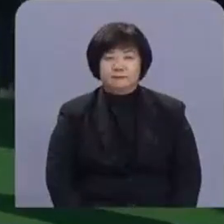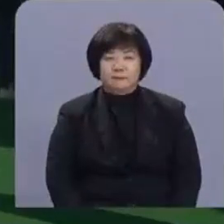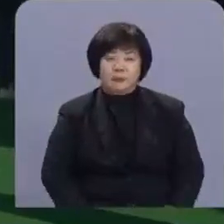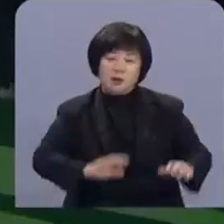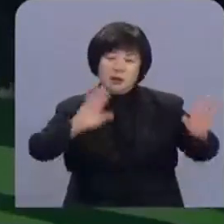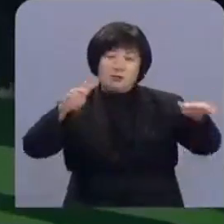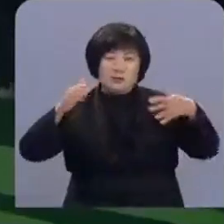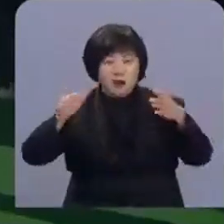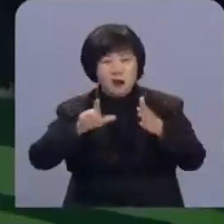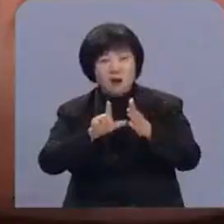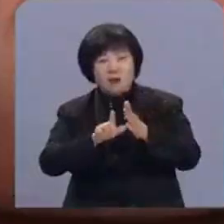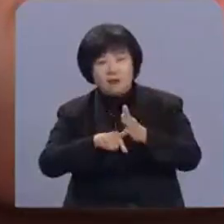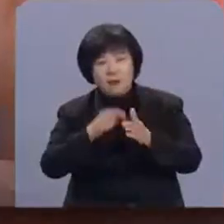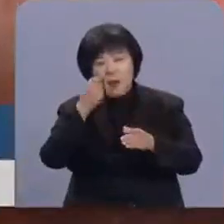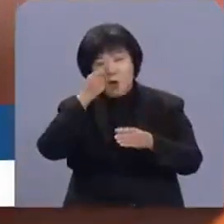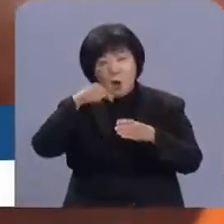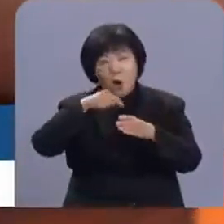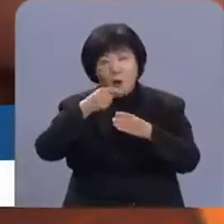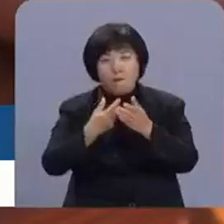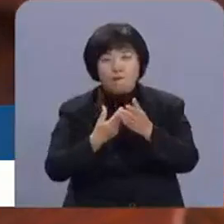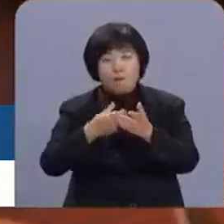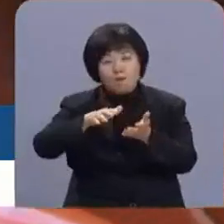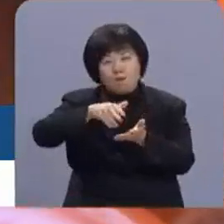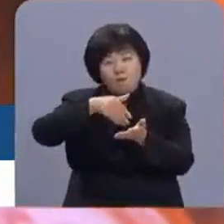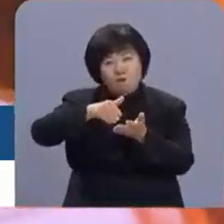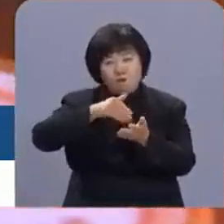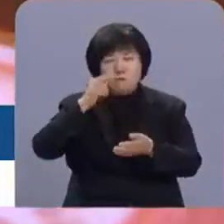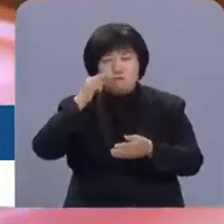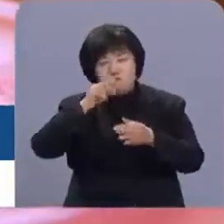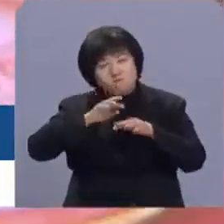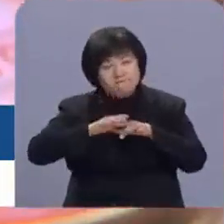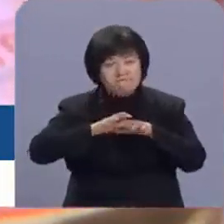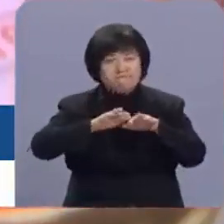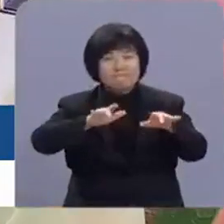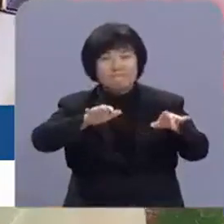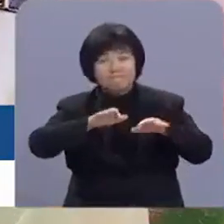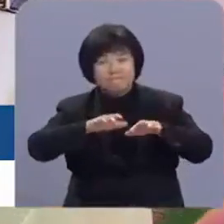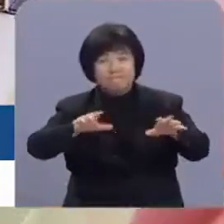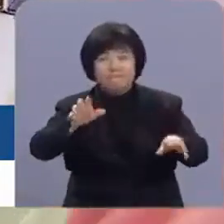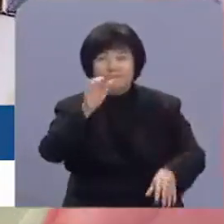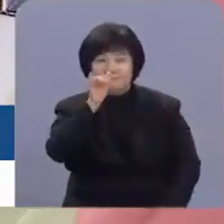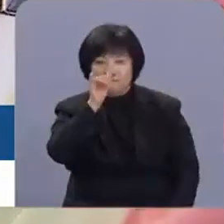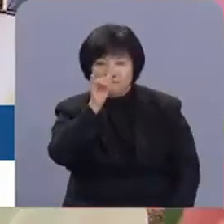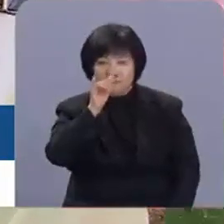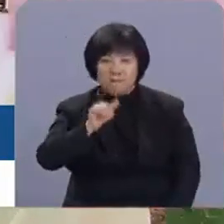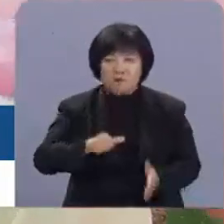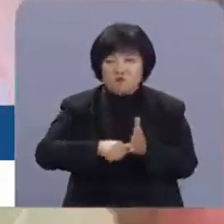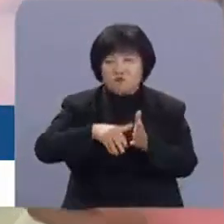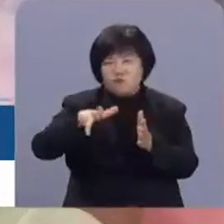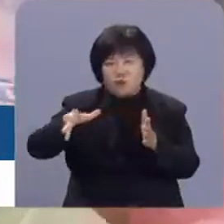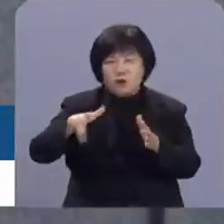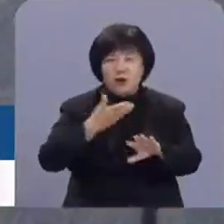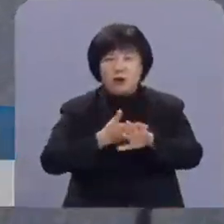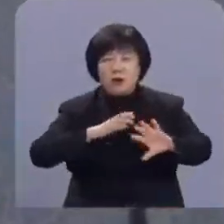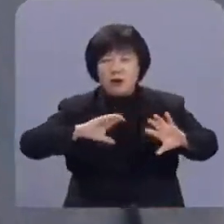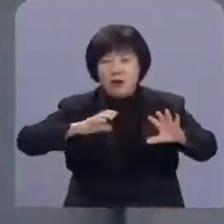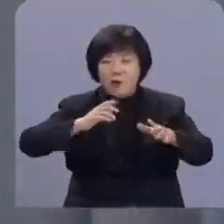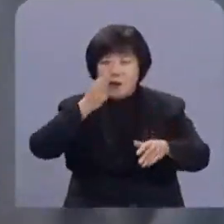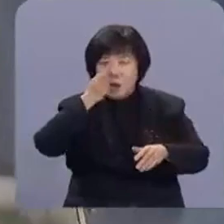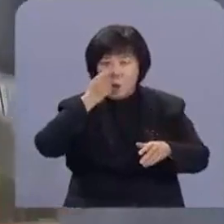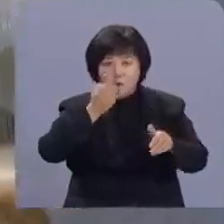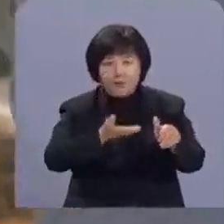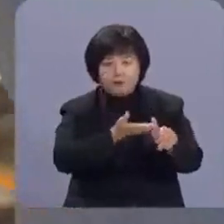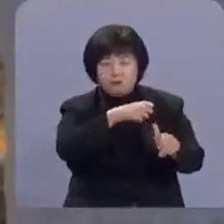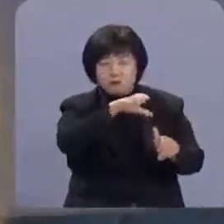깊어가는 가을, 커피 원두를 볶는 냄새가 축제장 가득 퍼집니다. 유명 해외 커피 산지에서